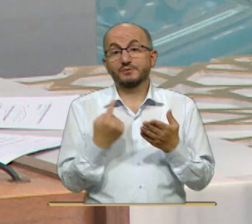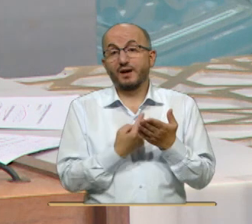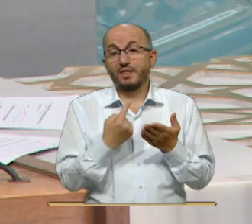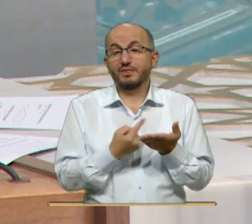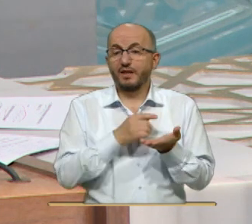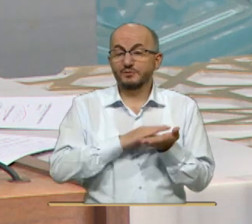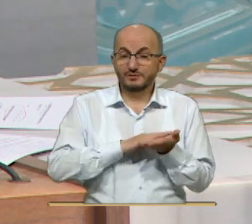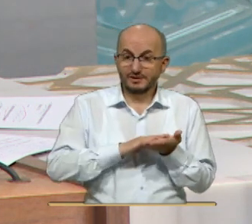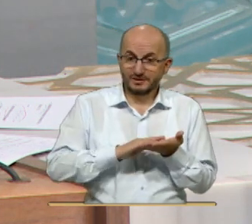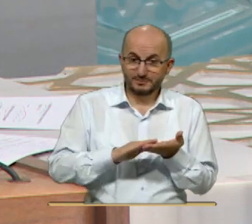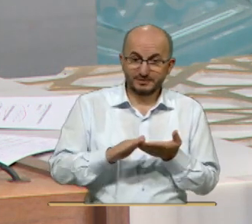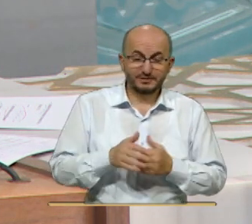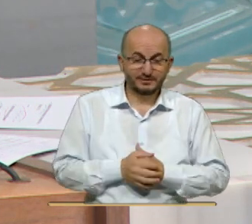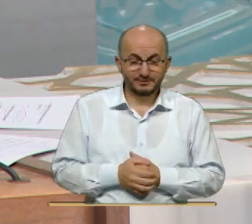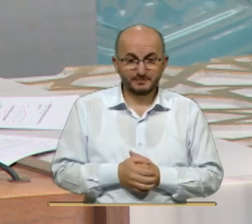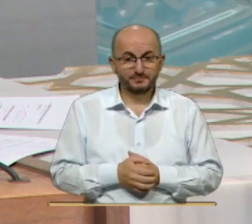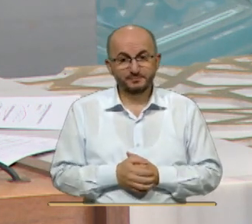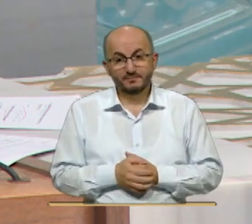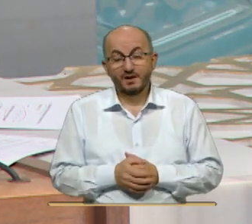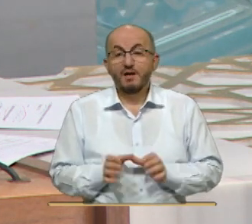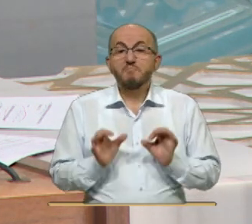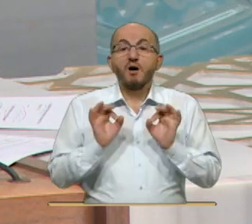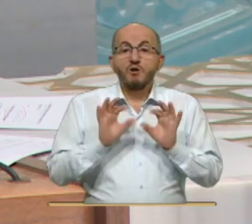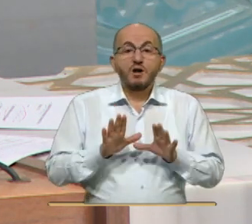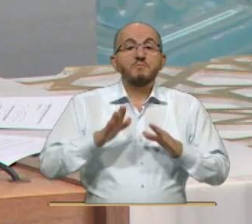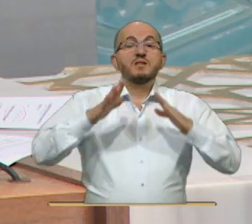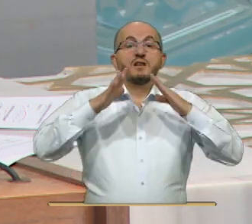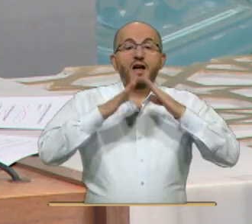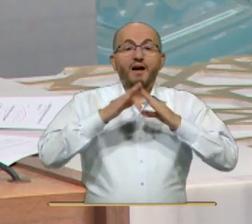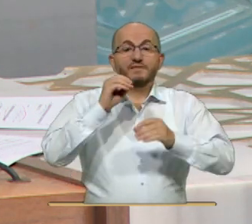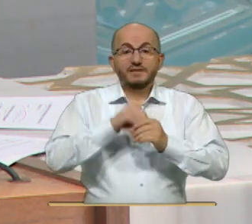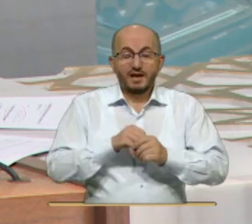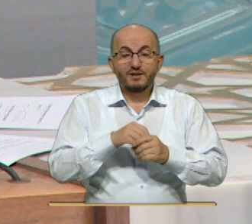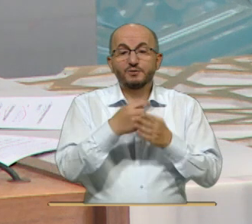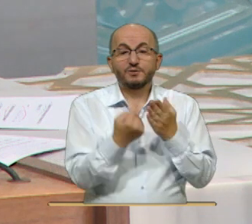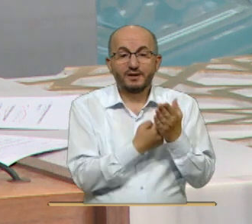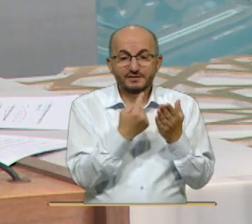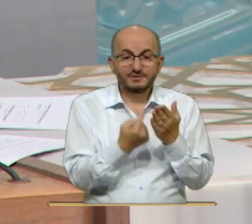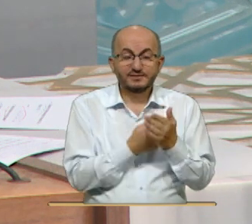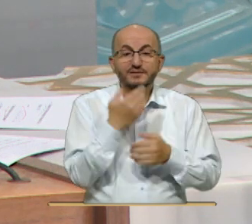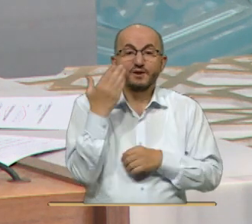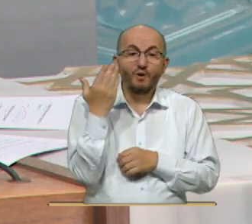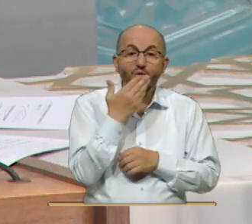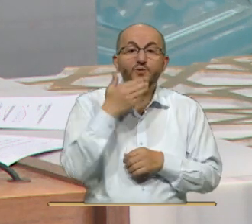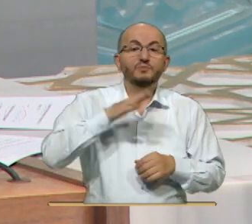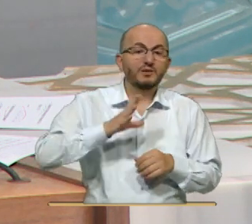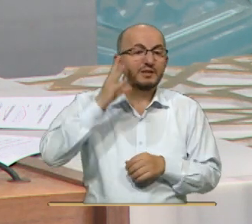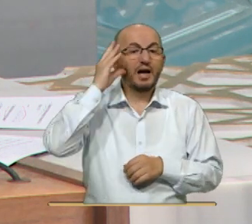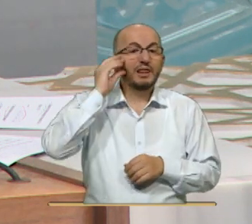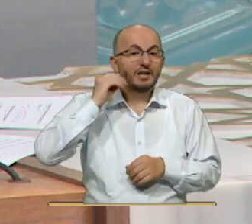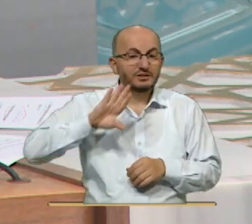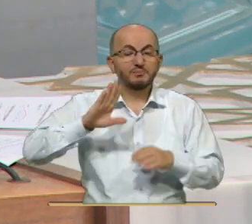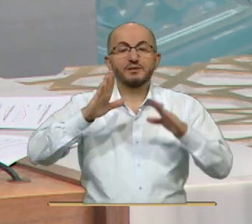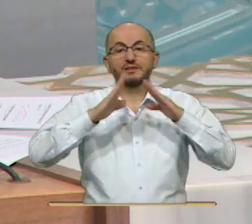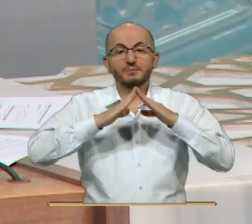tedavi edebiliriz. Böyle bir evde, yani Kur'an'ın okunmadığı, anlaşılmadığı